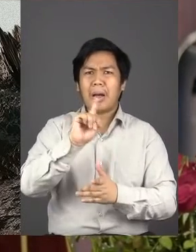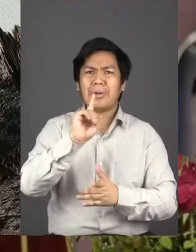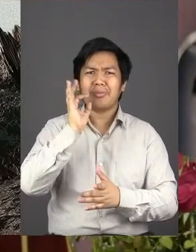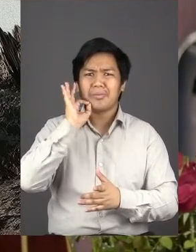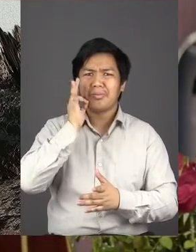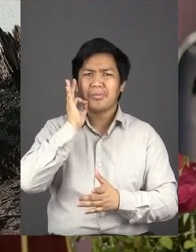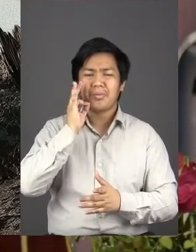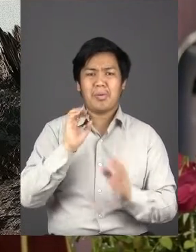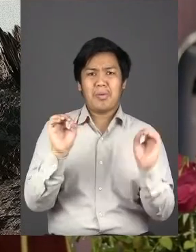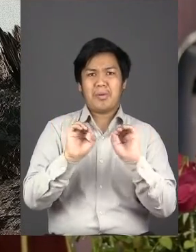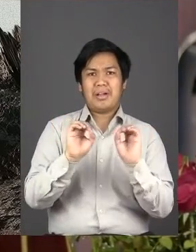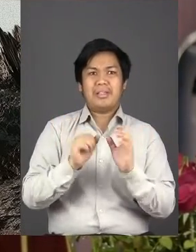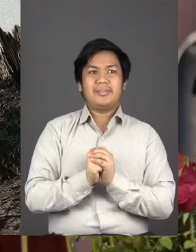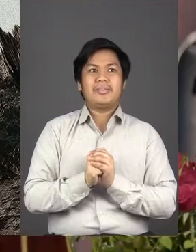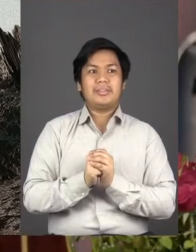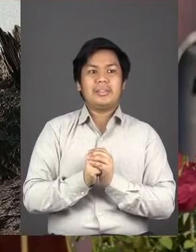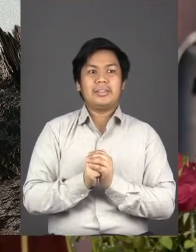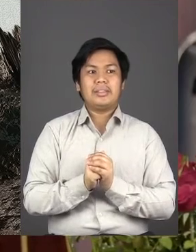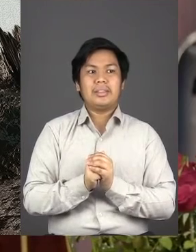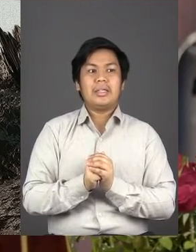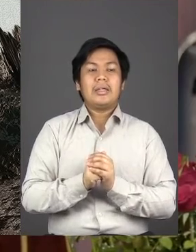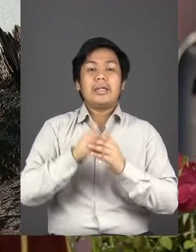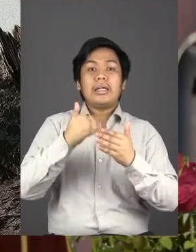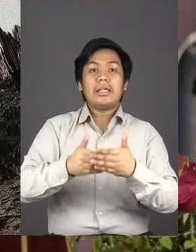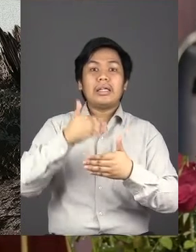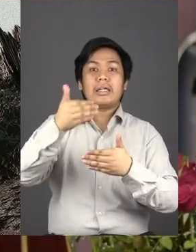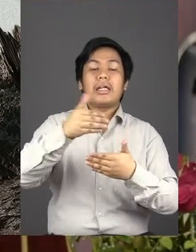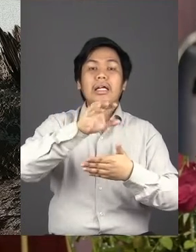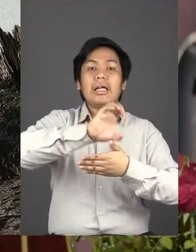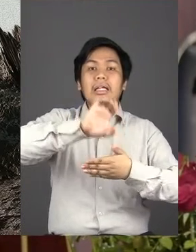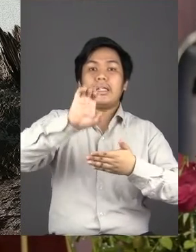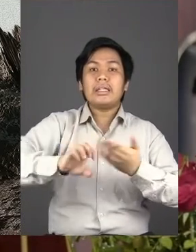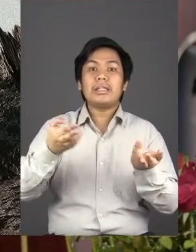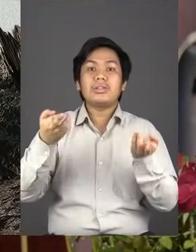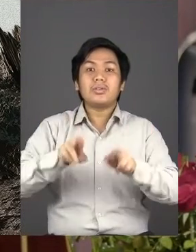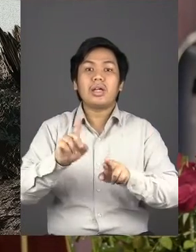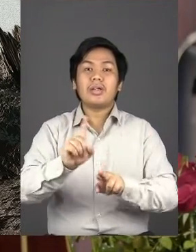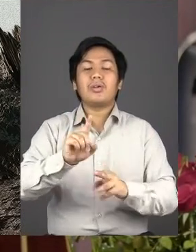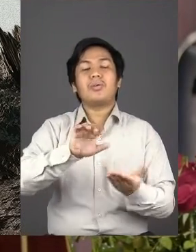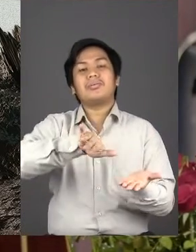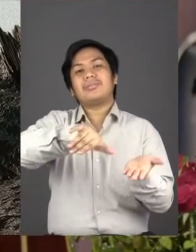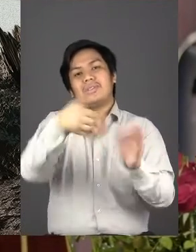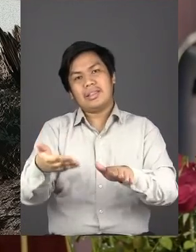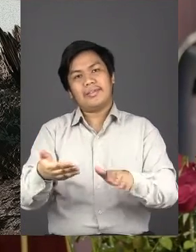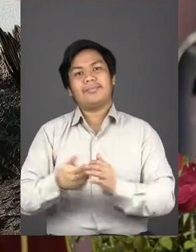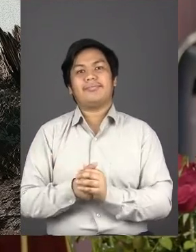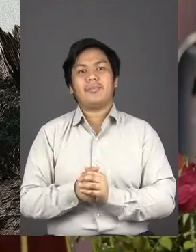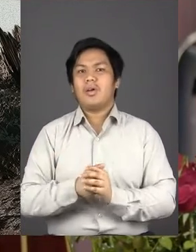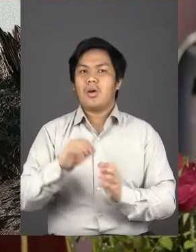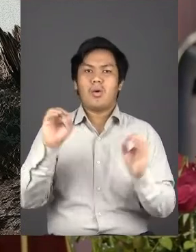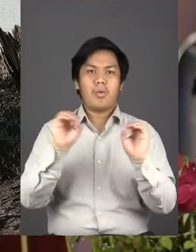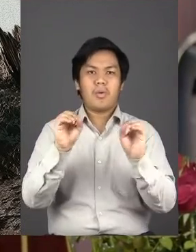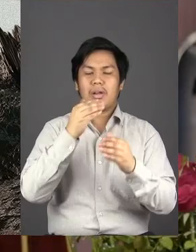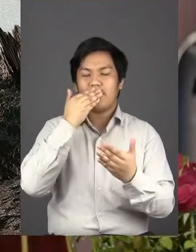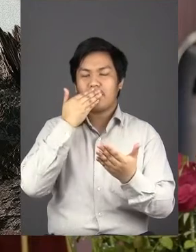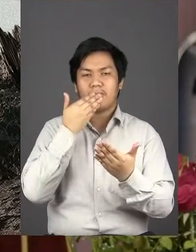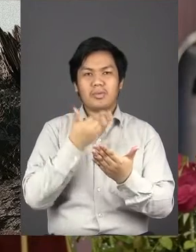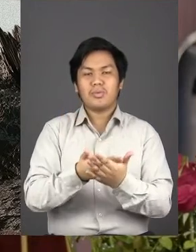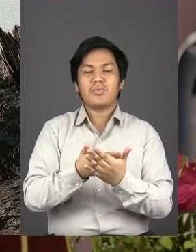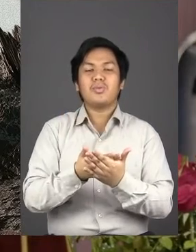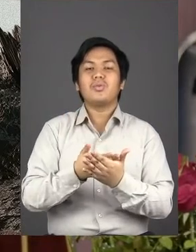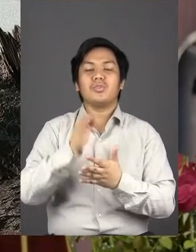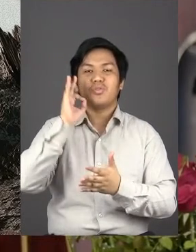For the end of those things is death. So walang prutas. Walang magandang